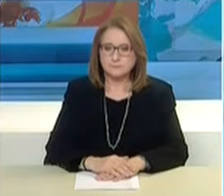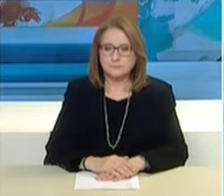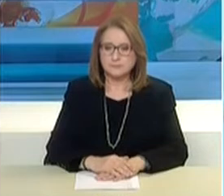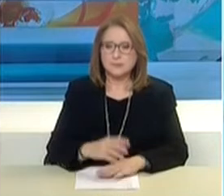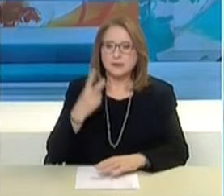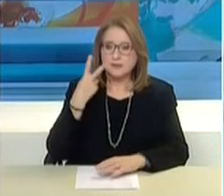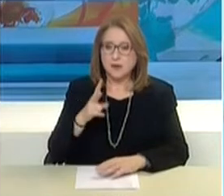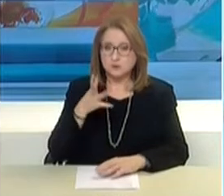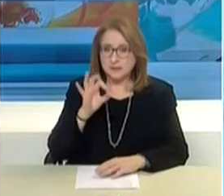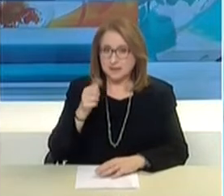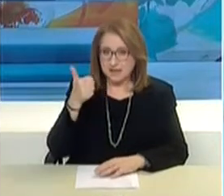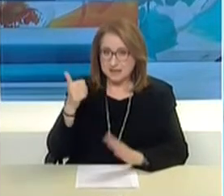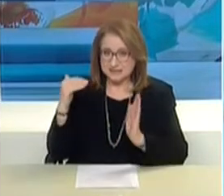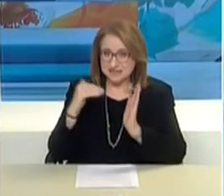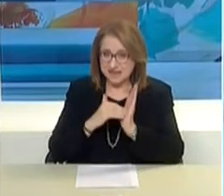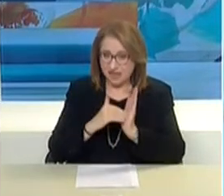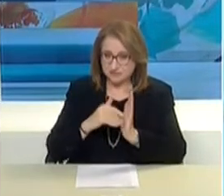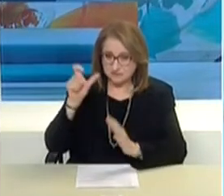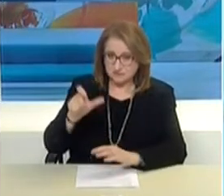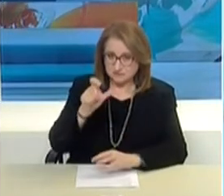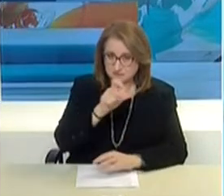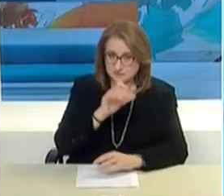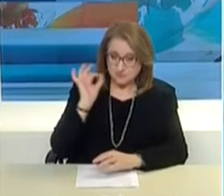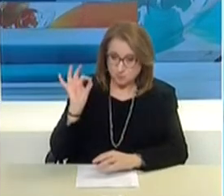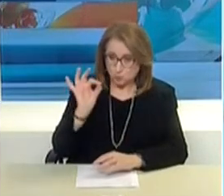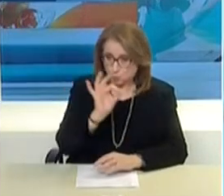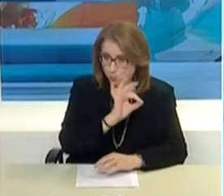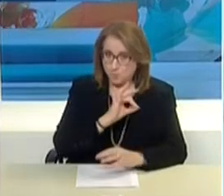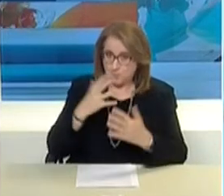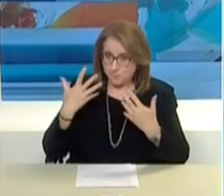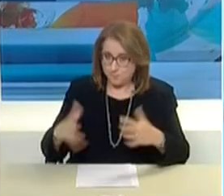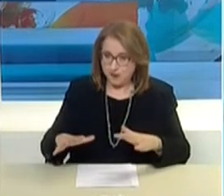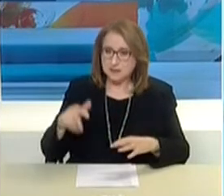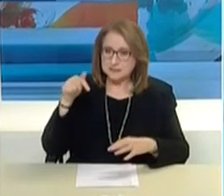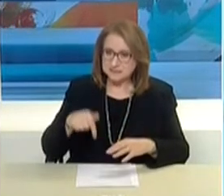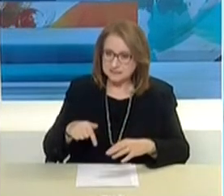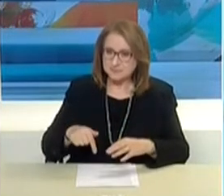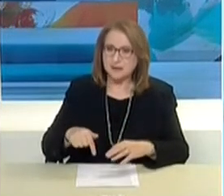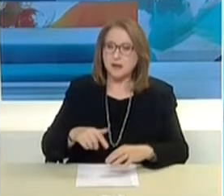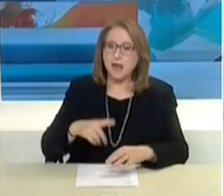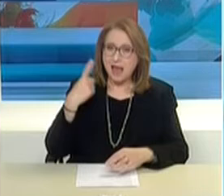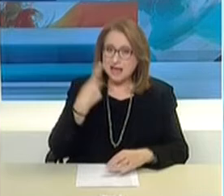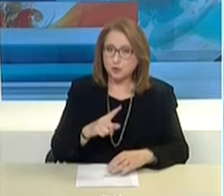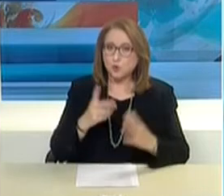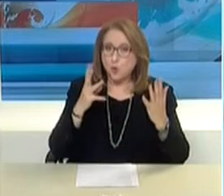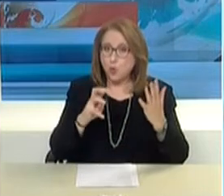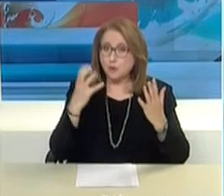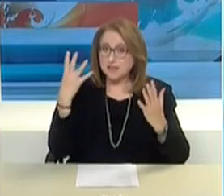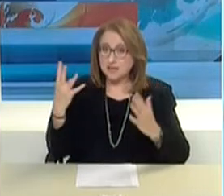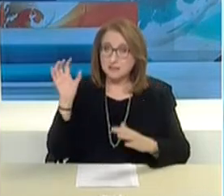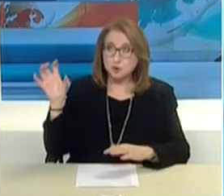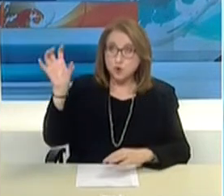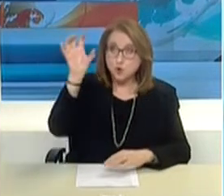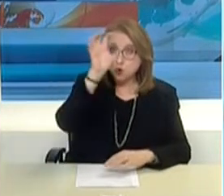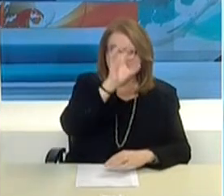Περισσότερες από 256.000 περιπτώσεις της νόσου από το νέο ιό καταγράφονται σήμερα σε 184 χώρες του